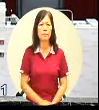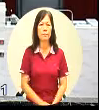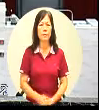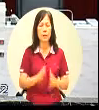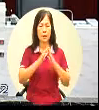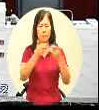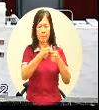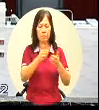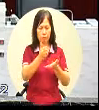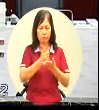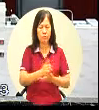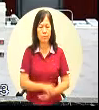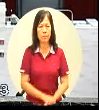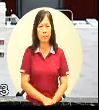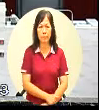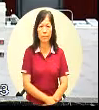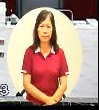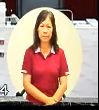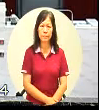请。